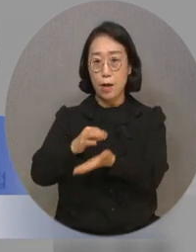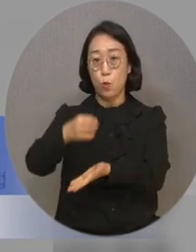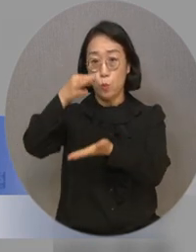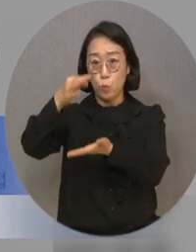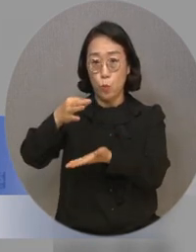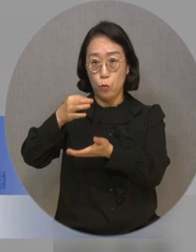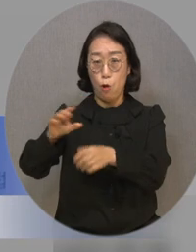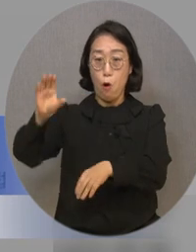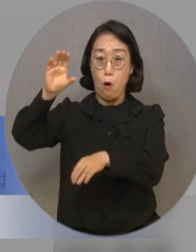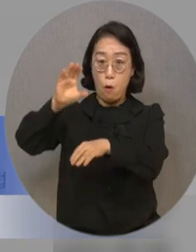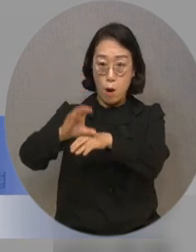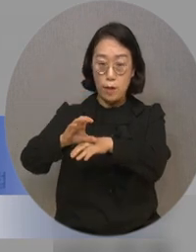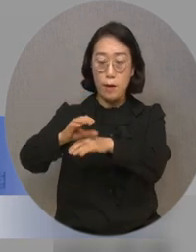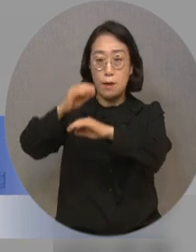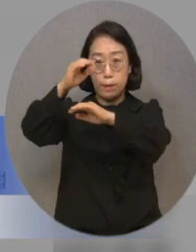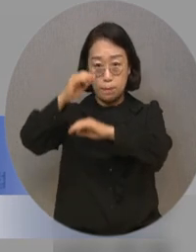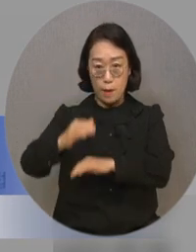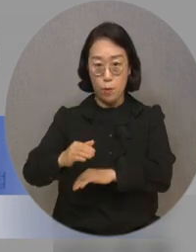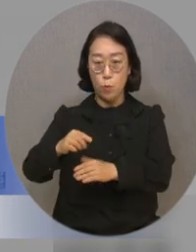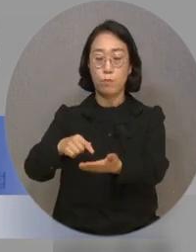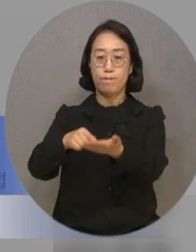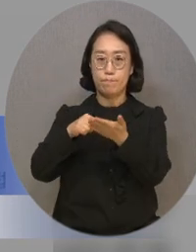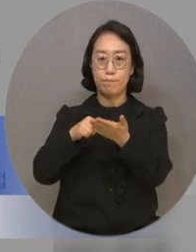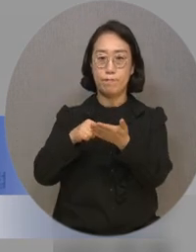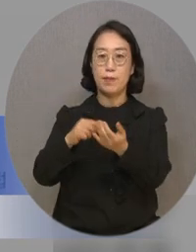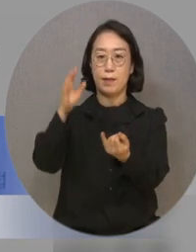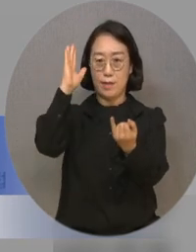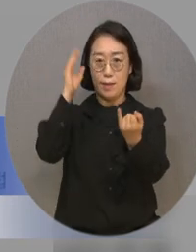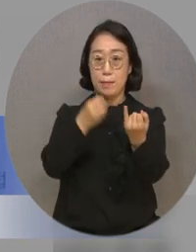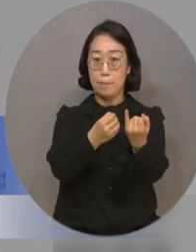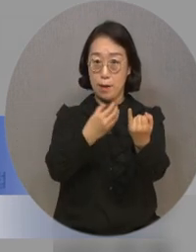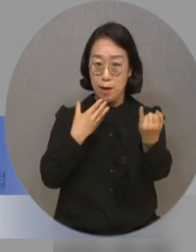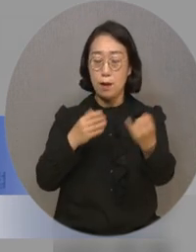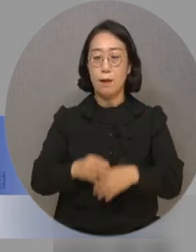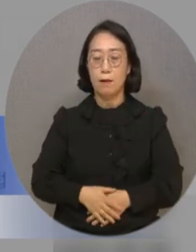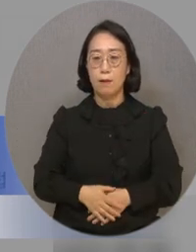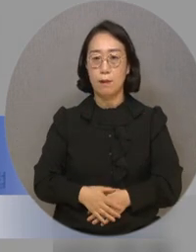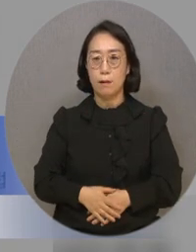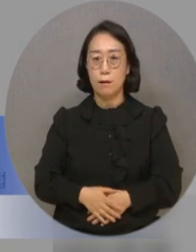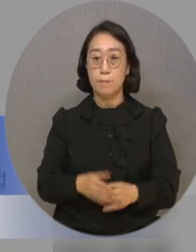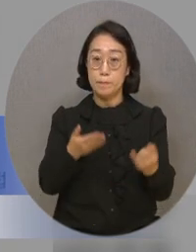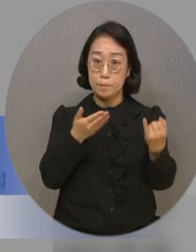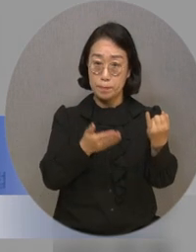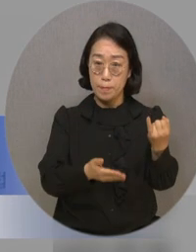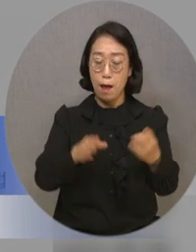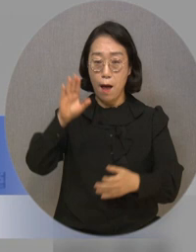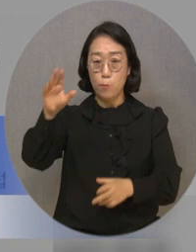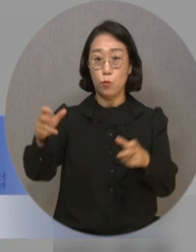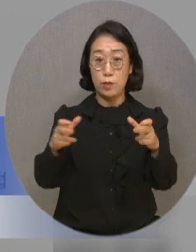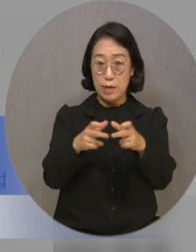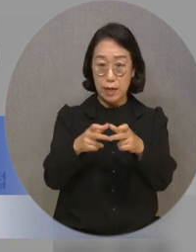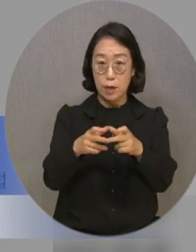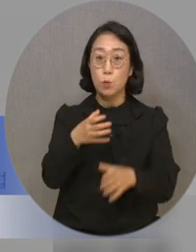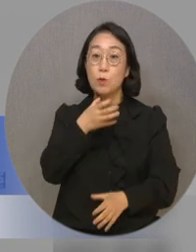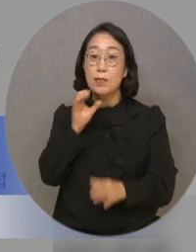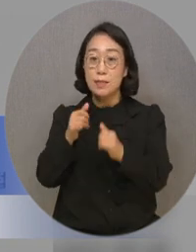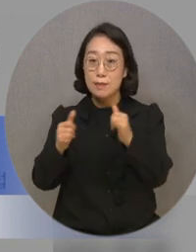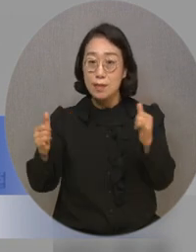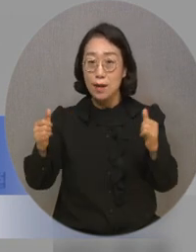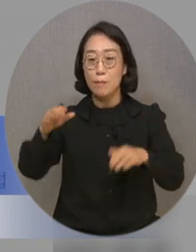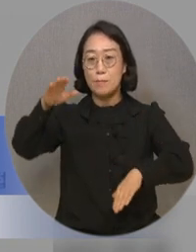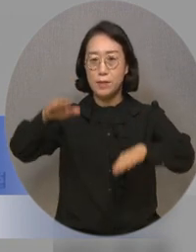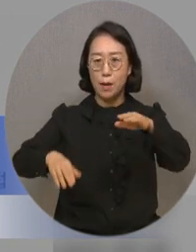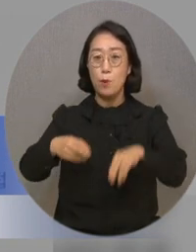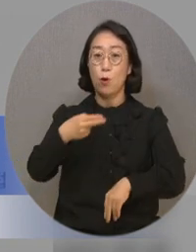확충을 촉진하기 위한 내용이 주요 개정안이라고 밝혔는데요 한편 김의연은 장애인과 고령자 등의 차별을